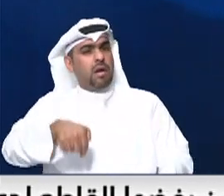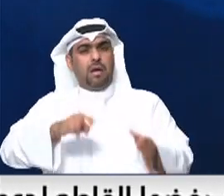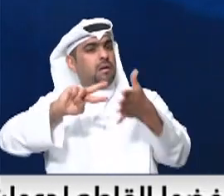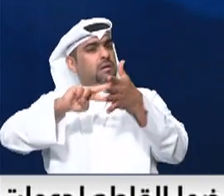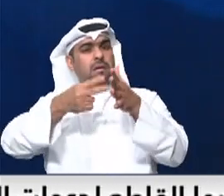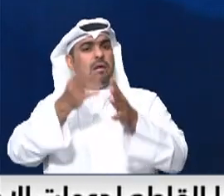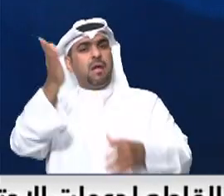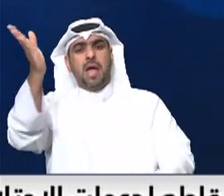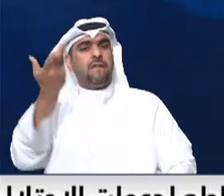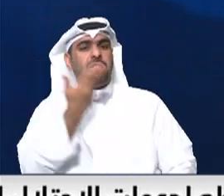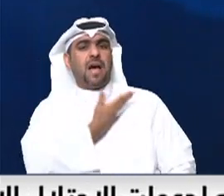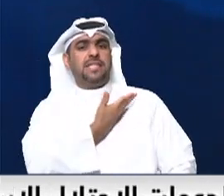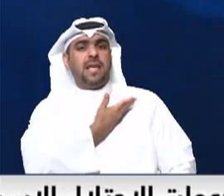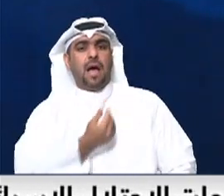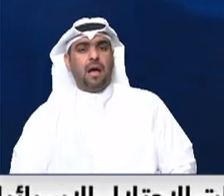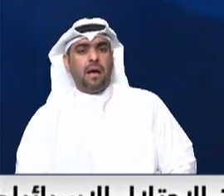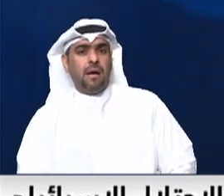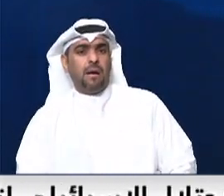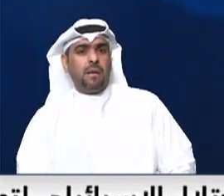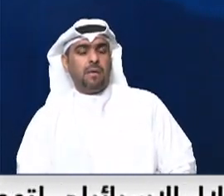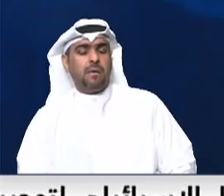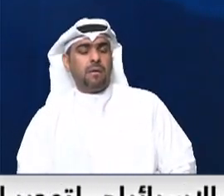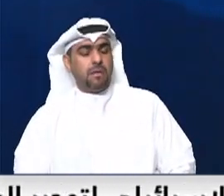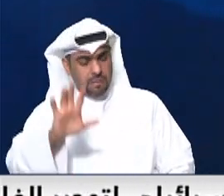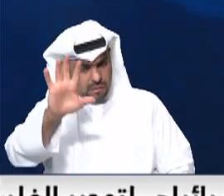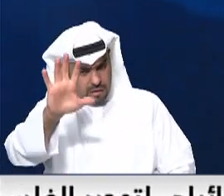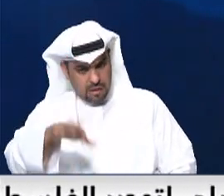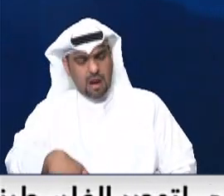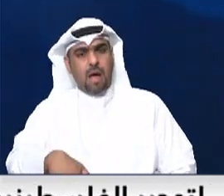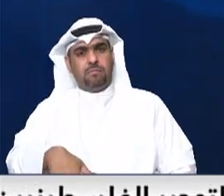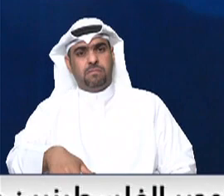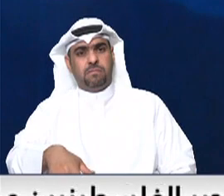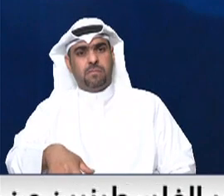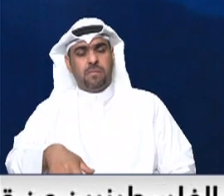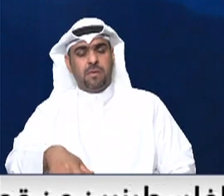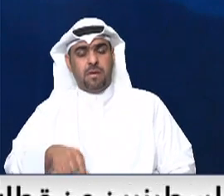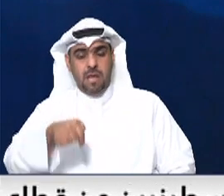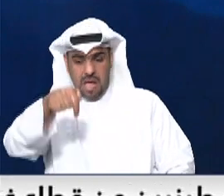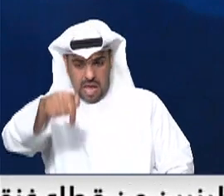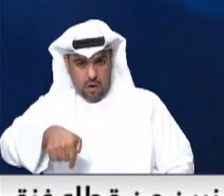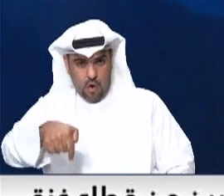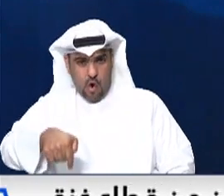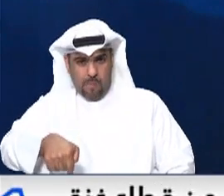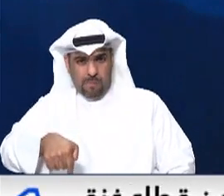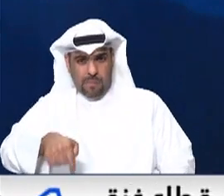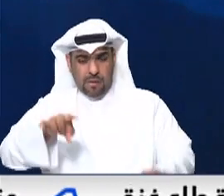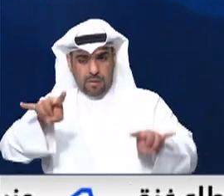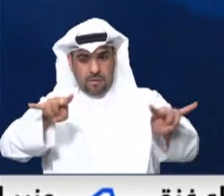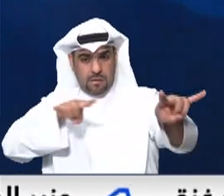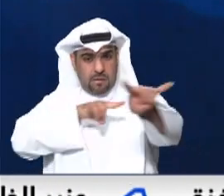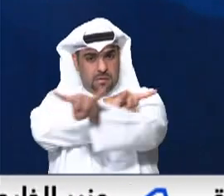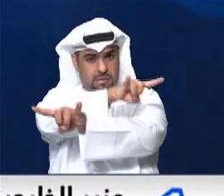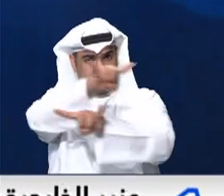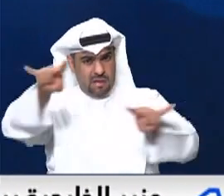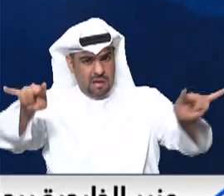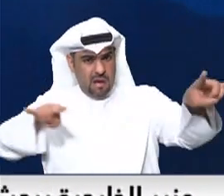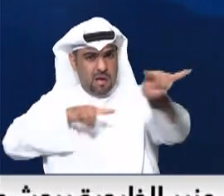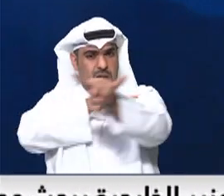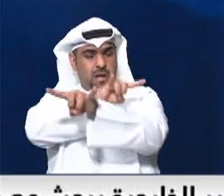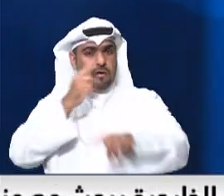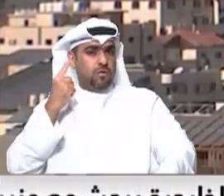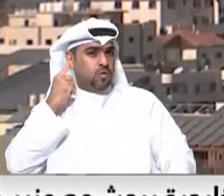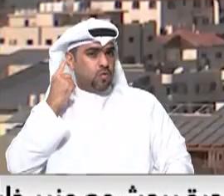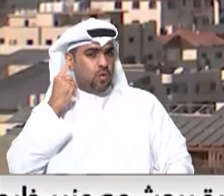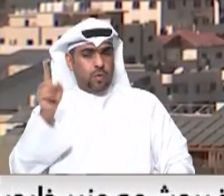يعني لازالت الغارات الجوية الإسرائيلية متواصلة فيما تتوسع دائرة العدوان بشكل